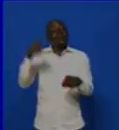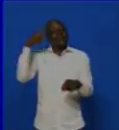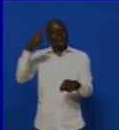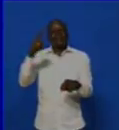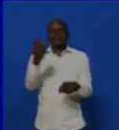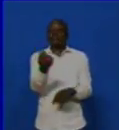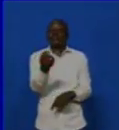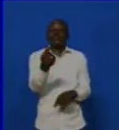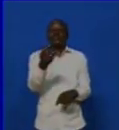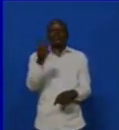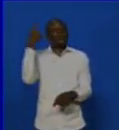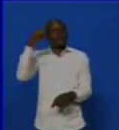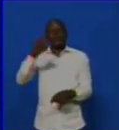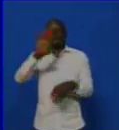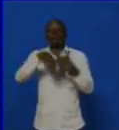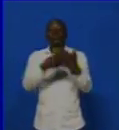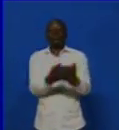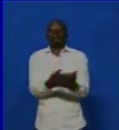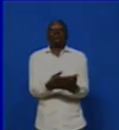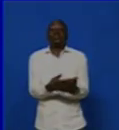le sésame.